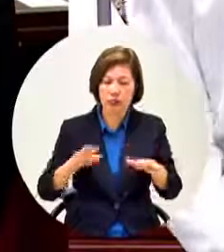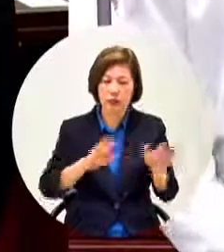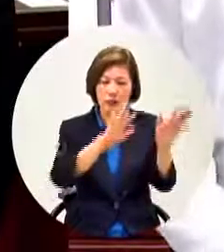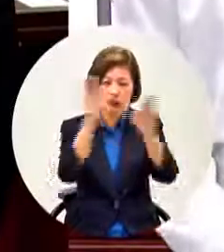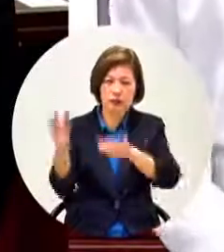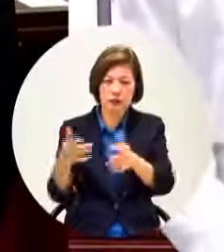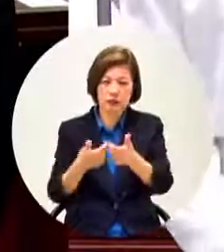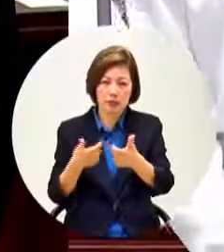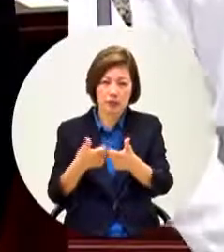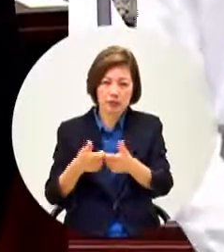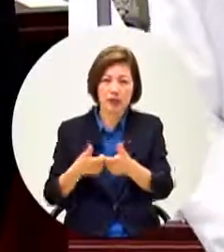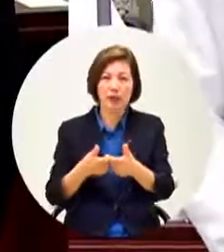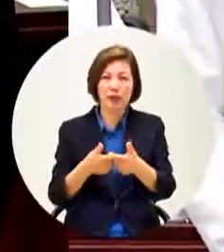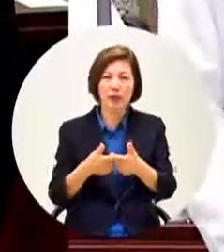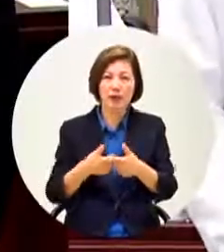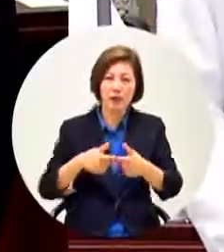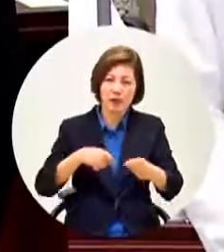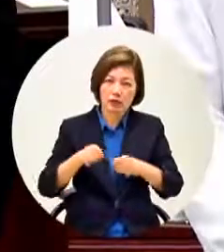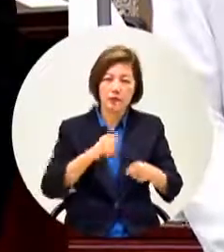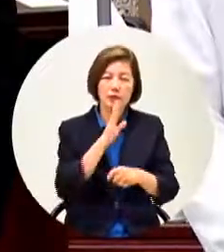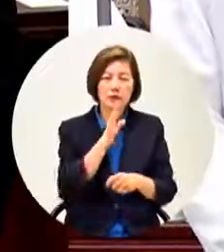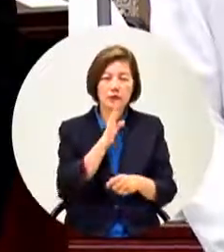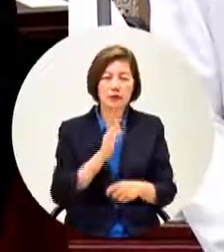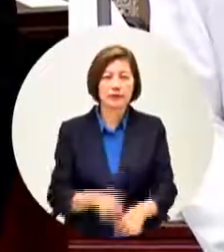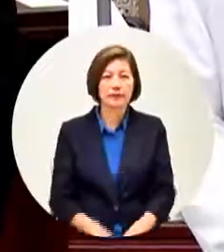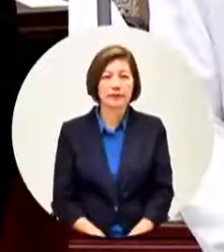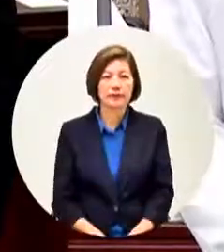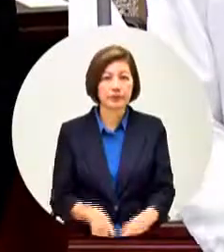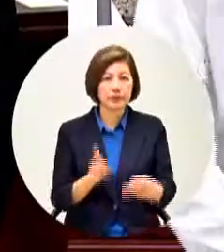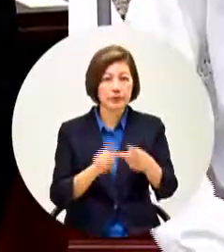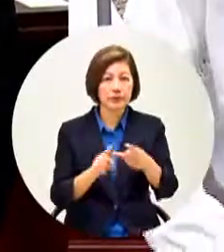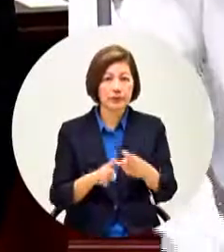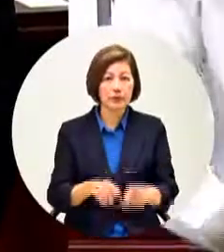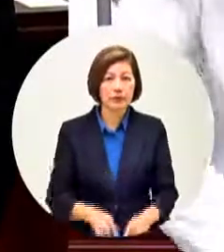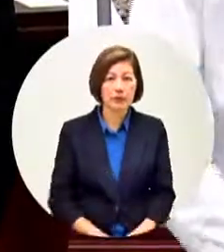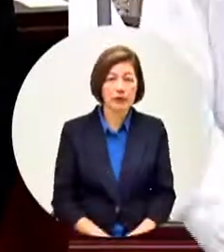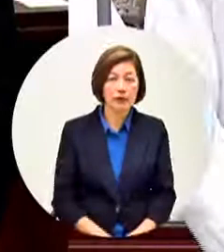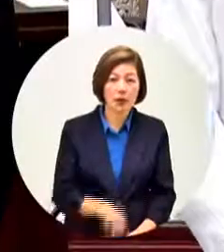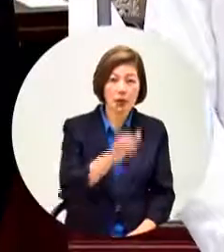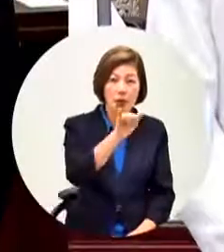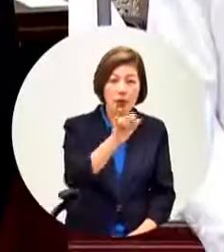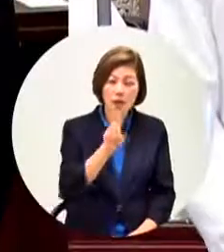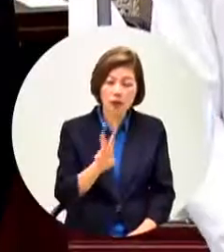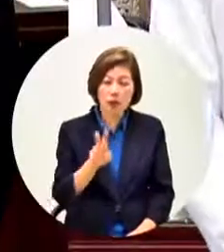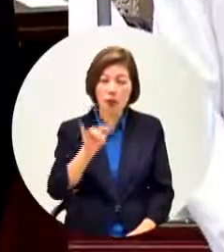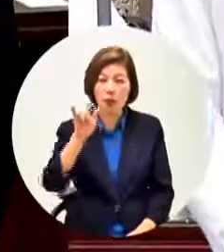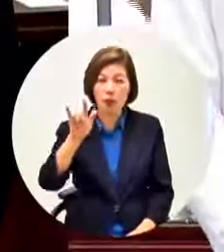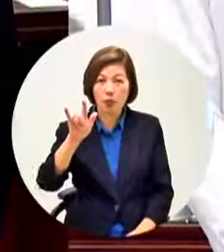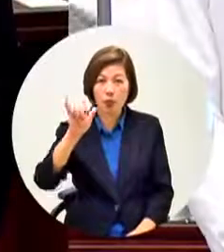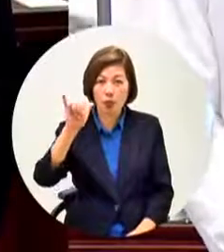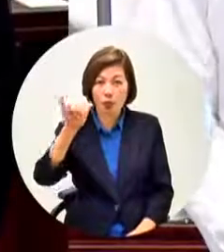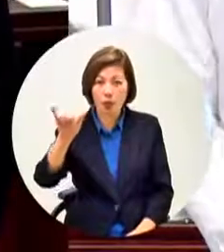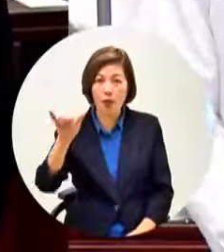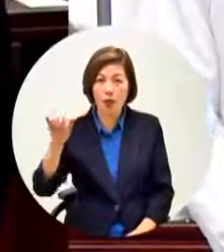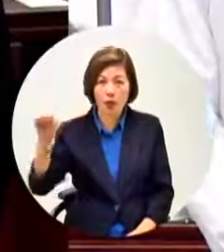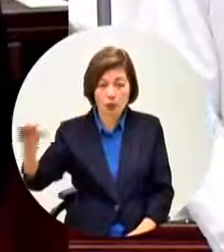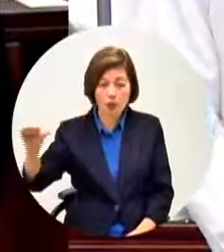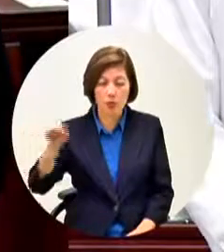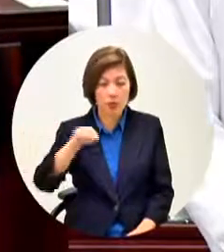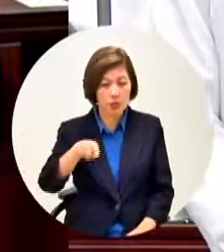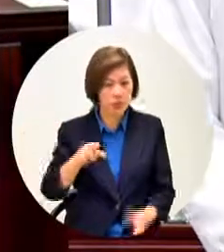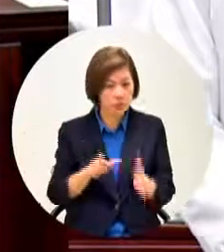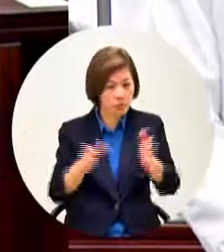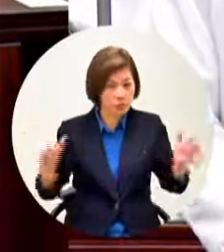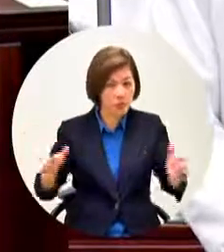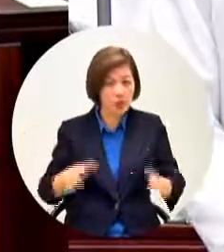是第一点报告。第二点报告就是讲伫 Y2。到 Y1 这段的高架吼，才是安尼吼。就是、我们原来